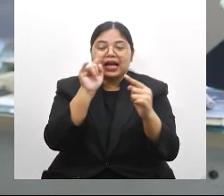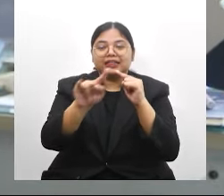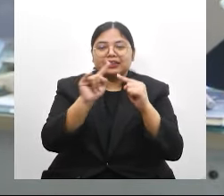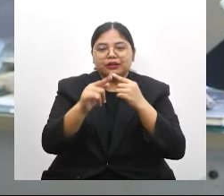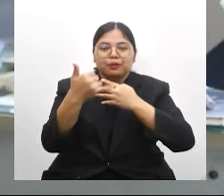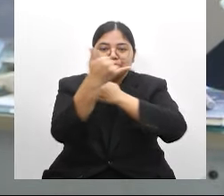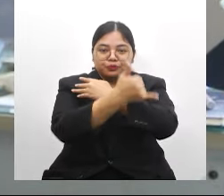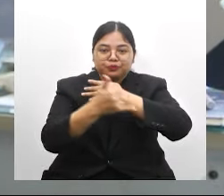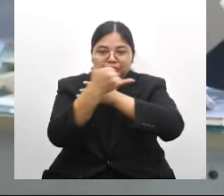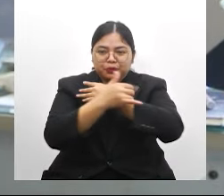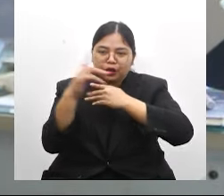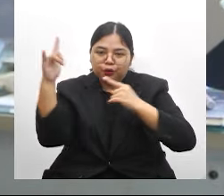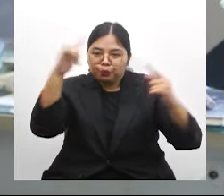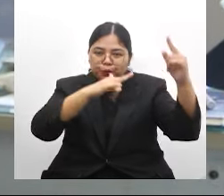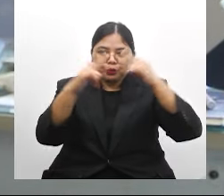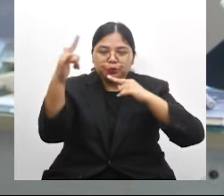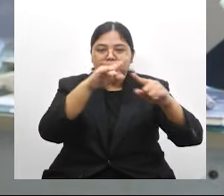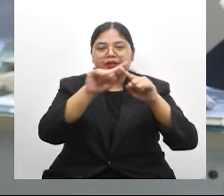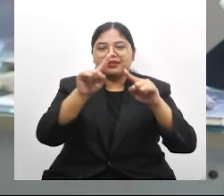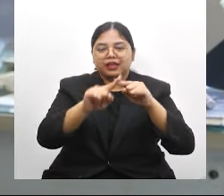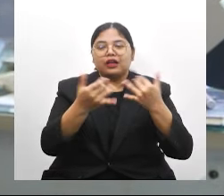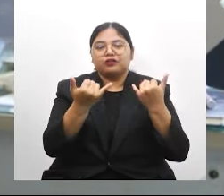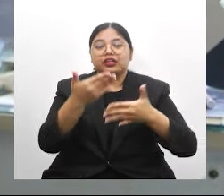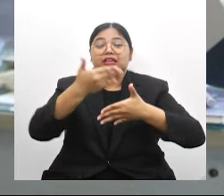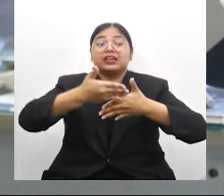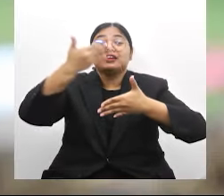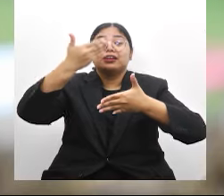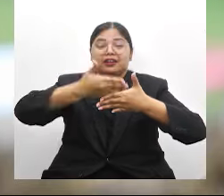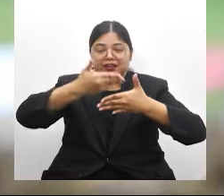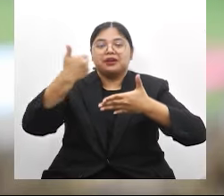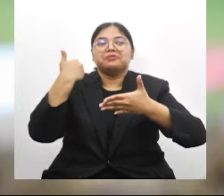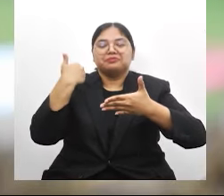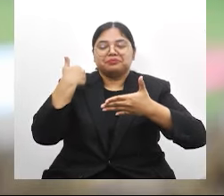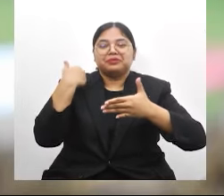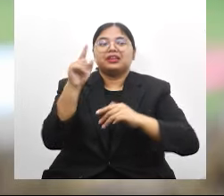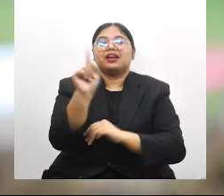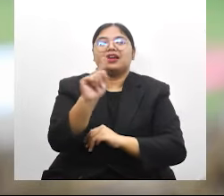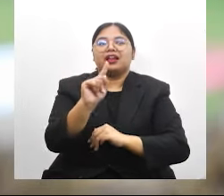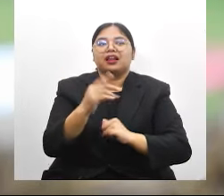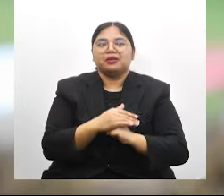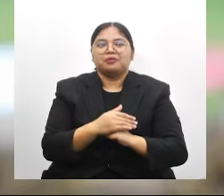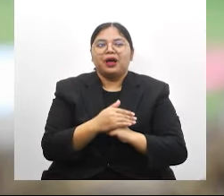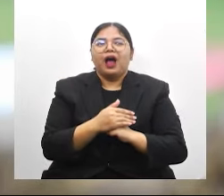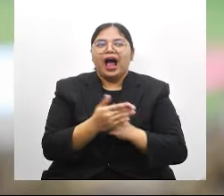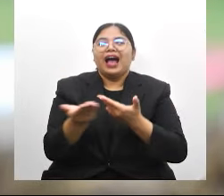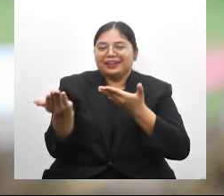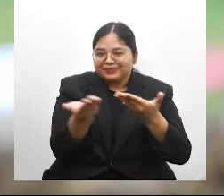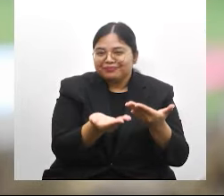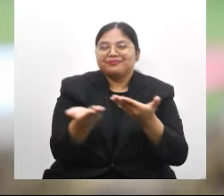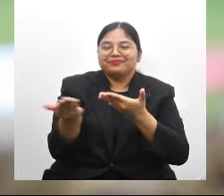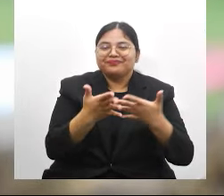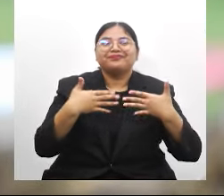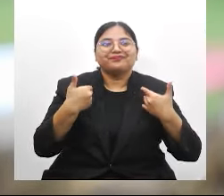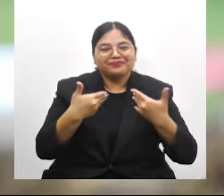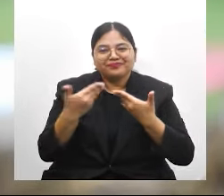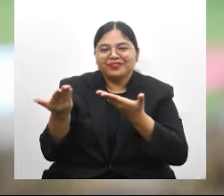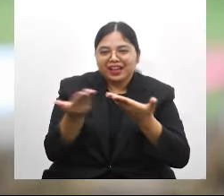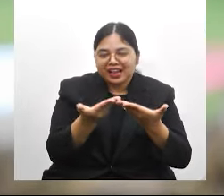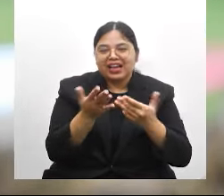ชาติที่ทางเขื่อนเองตอนนี้ก็มีการเ่อการต้อนรับนักท่องเที่ยวไม่ว่าจากเขา